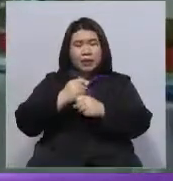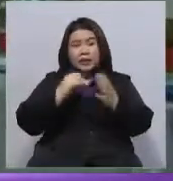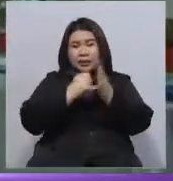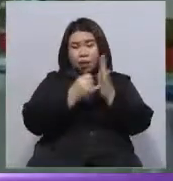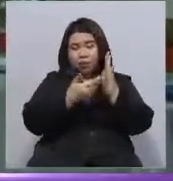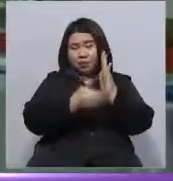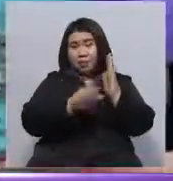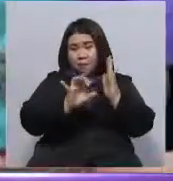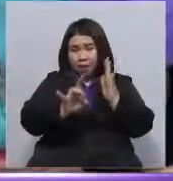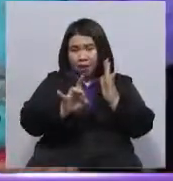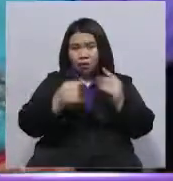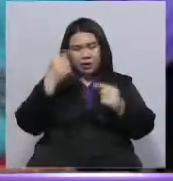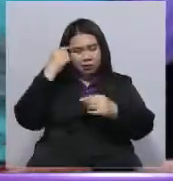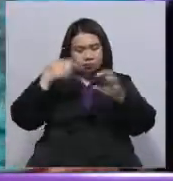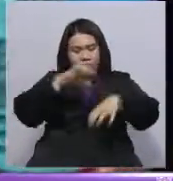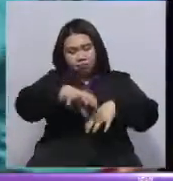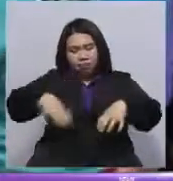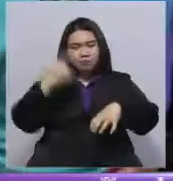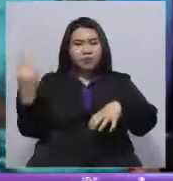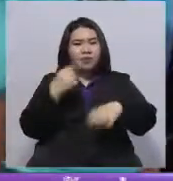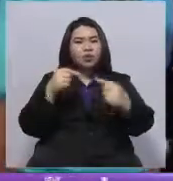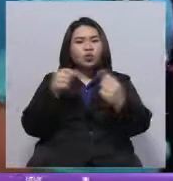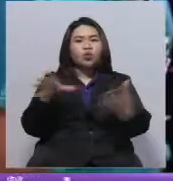วันออกเป็นแหล่งท่องเที่ยวเชิงวัฒนธรรม